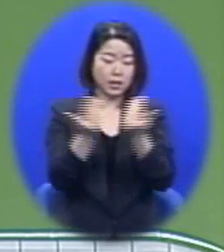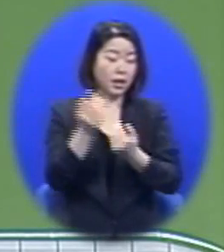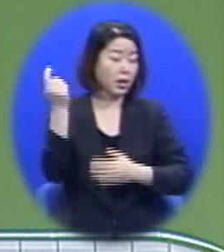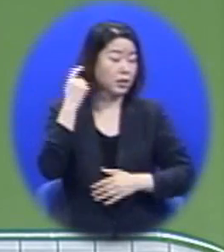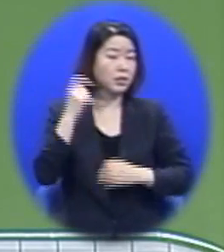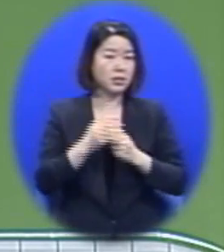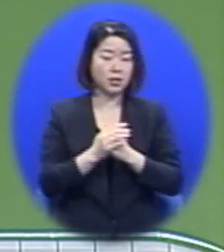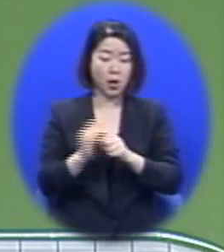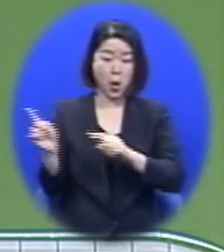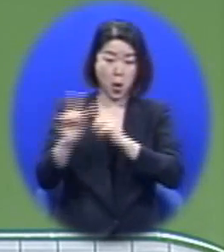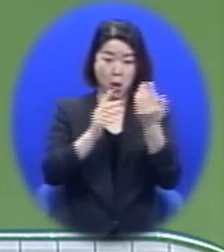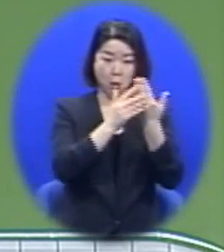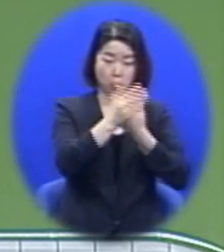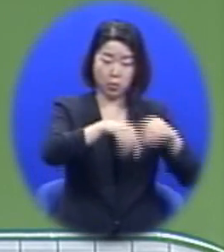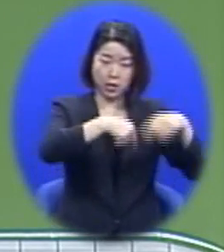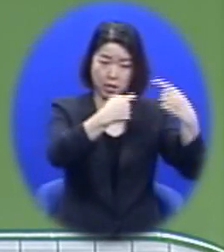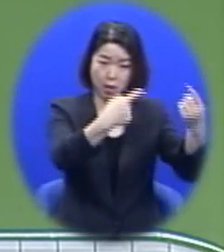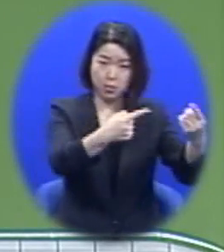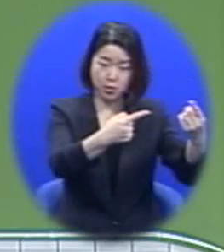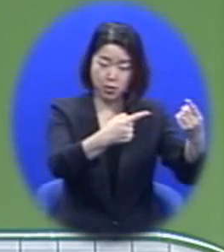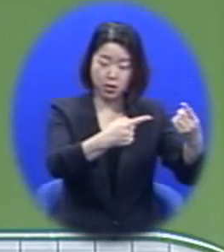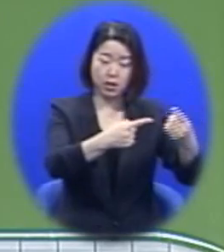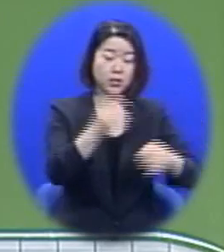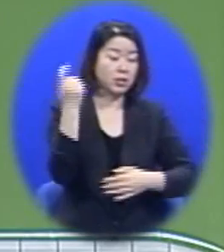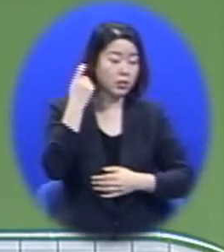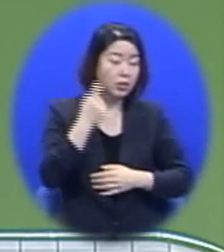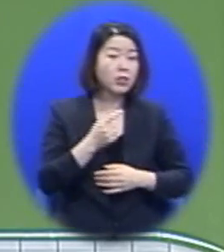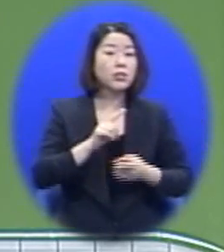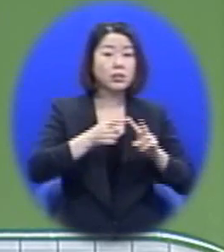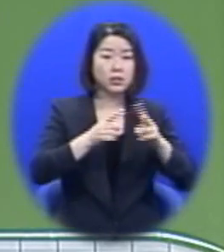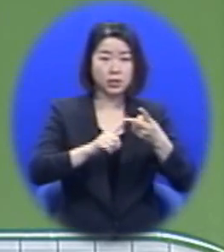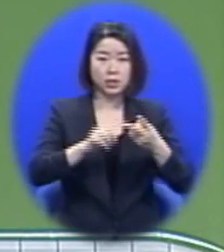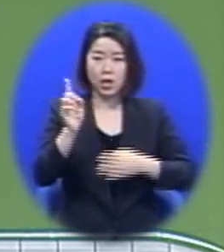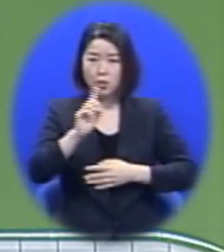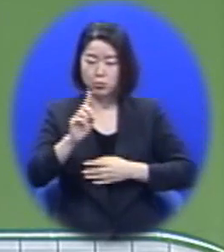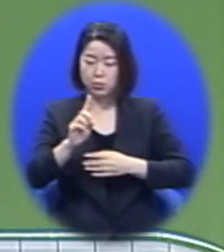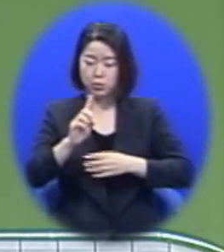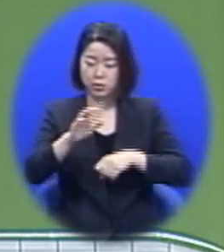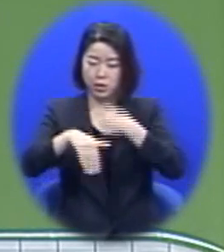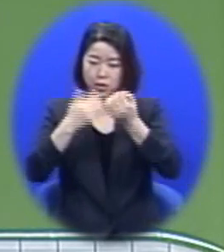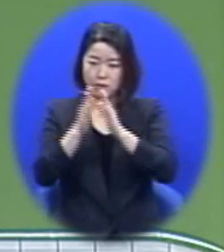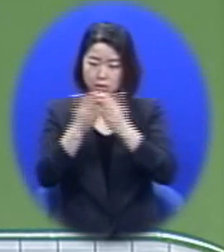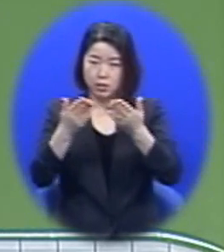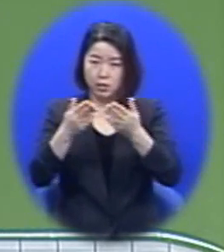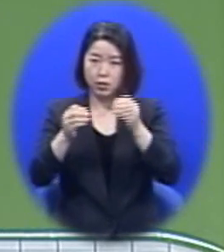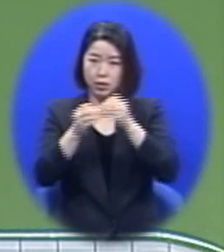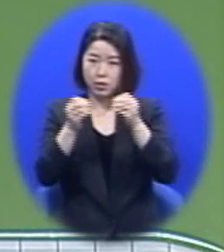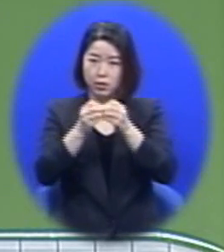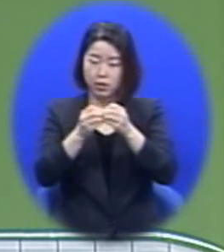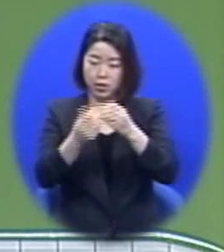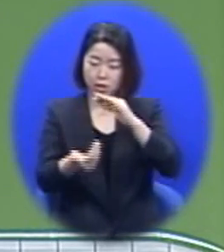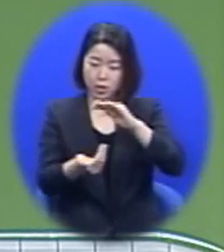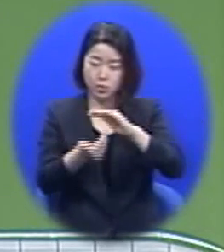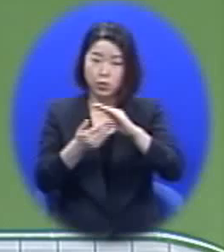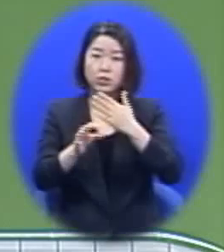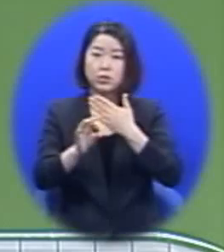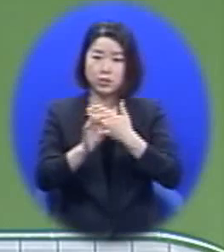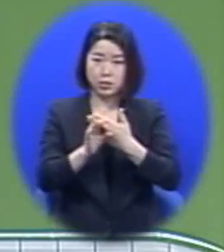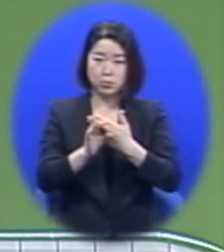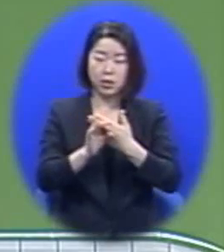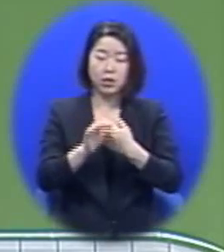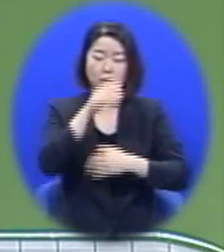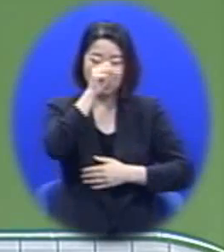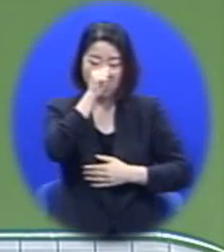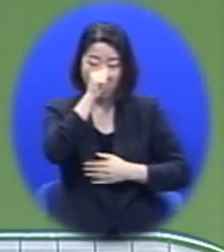부흥회에 참석했다가 들어보셨든지 또는 무슨 성구 말씀이 이루어졌으면 하는 그런